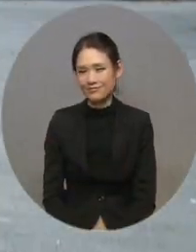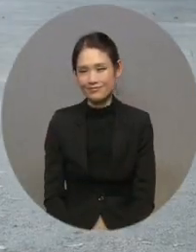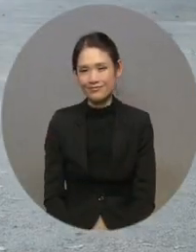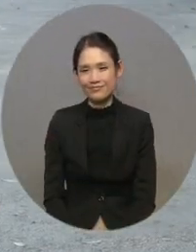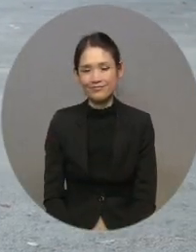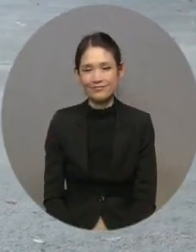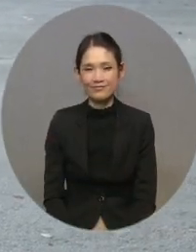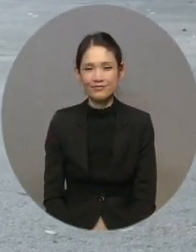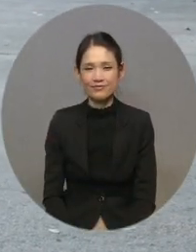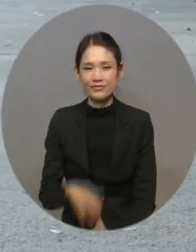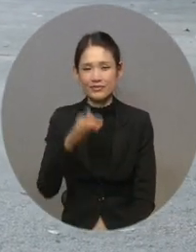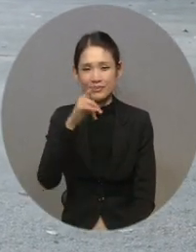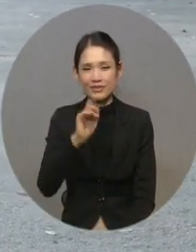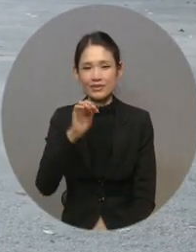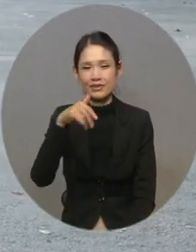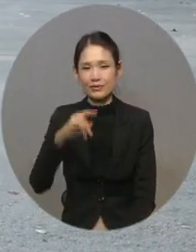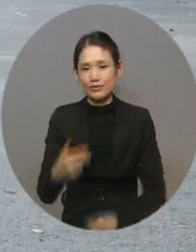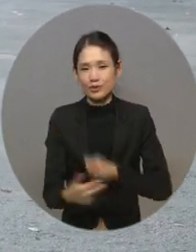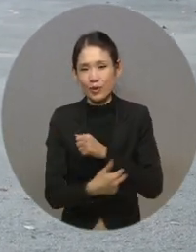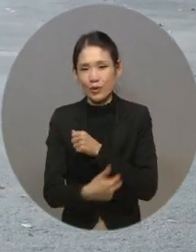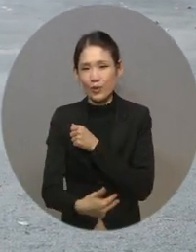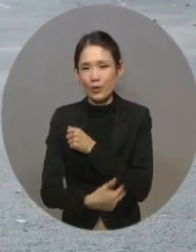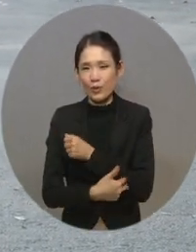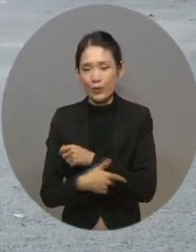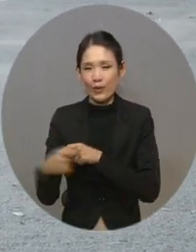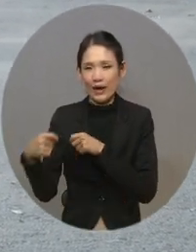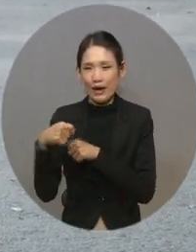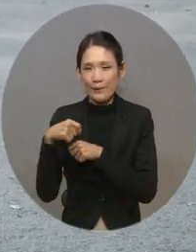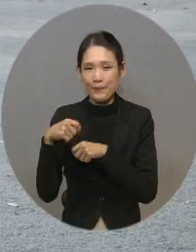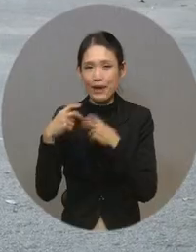지금 금천교 앞에 서 있습니다.